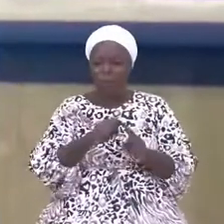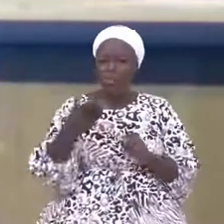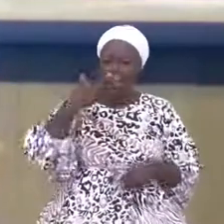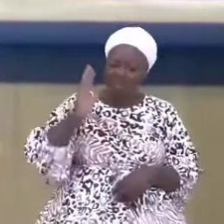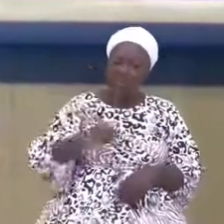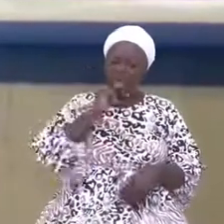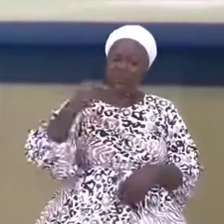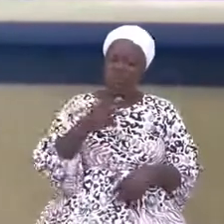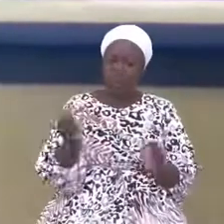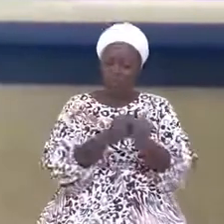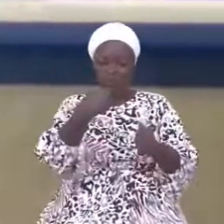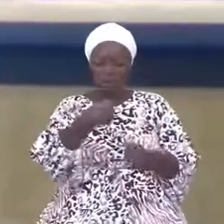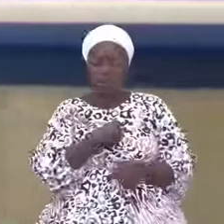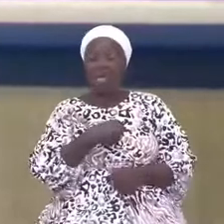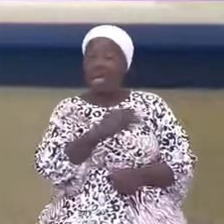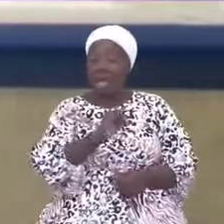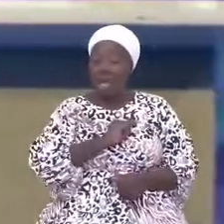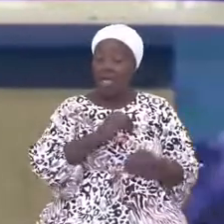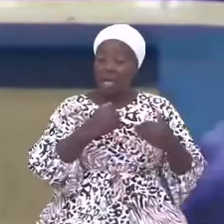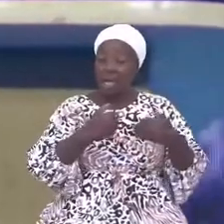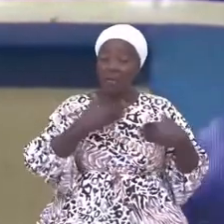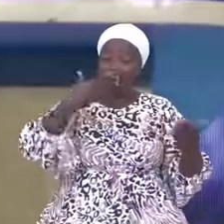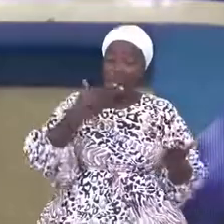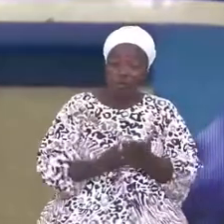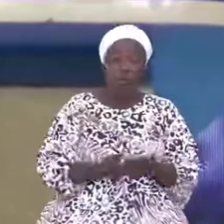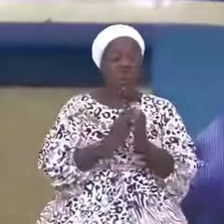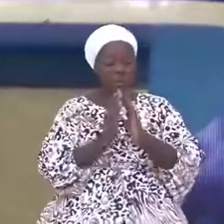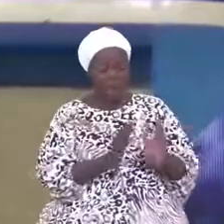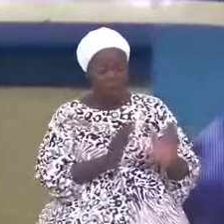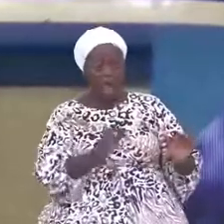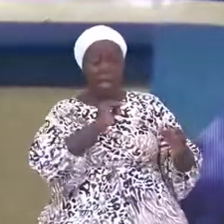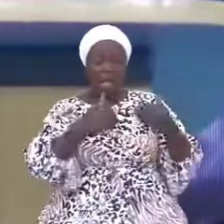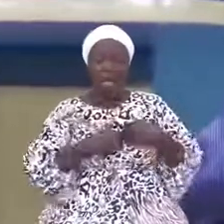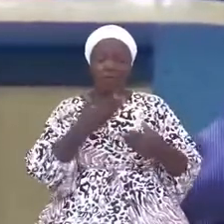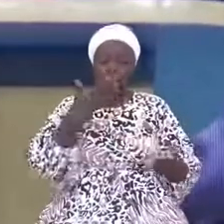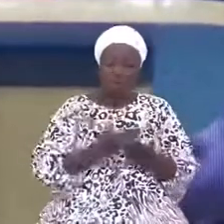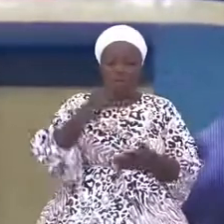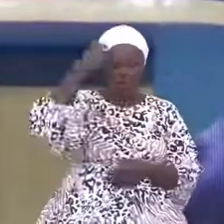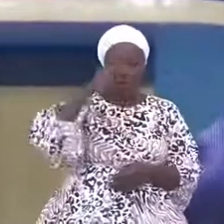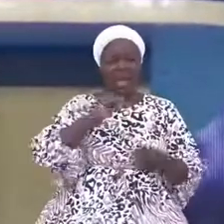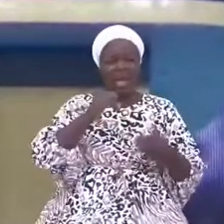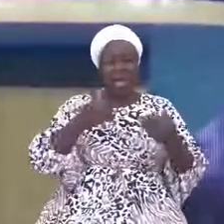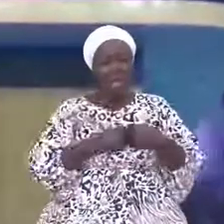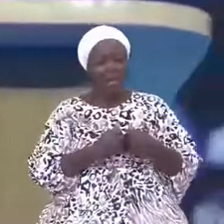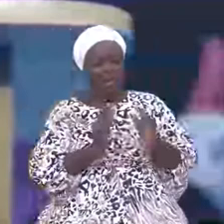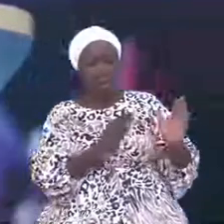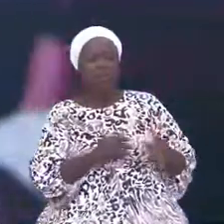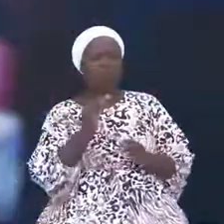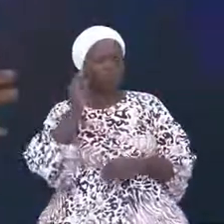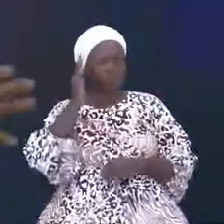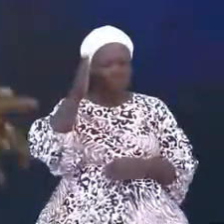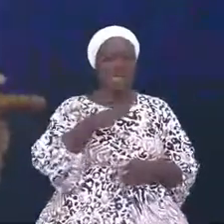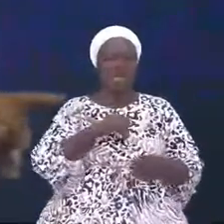quand je veux faire le mal, quand je veux faire du bien plutôt, le mal est présent en moi. J'ai de bonnes intentions, j'ai